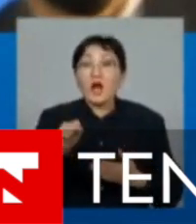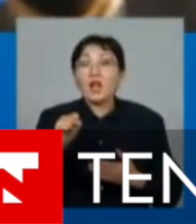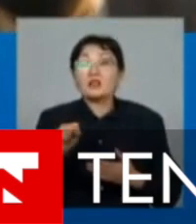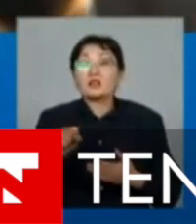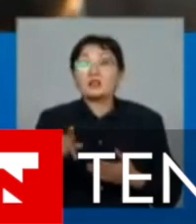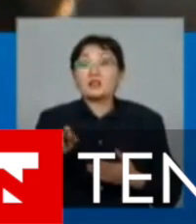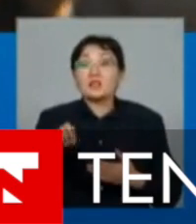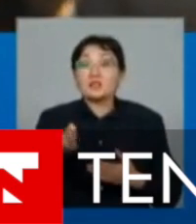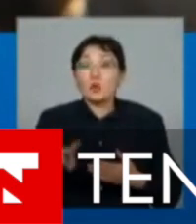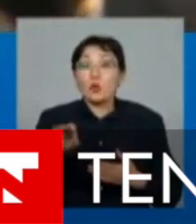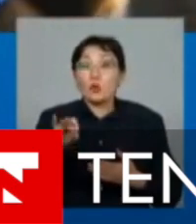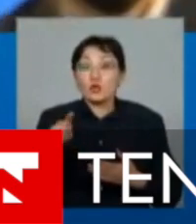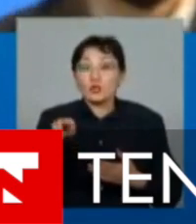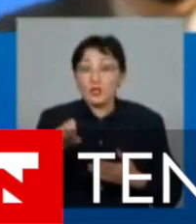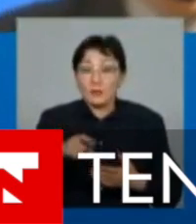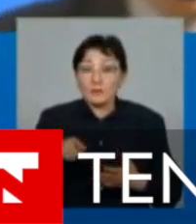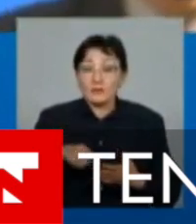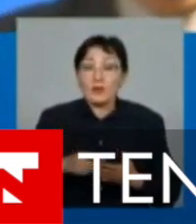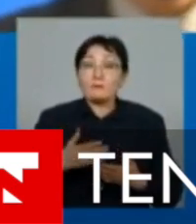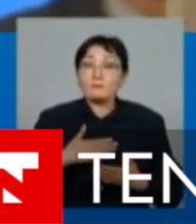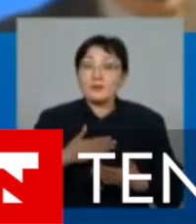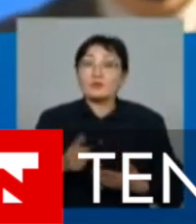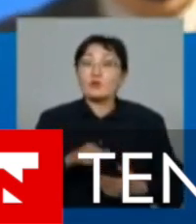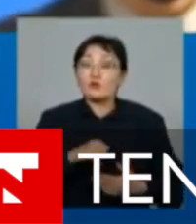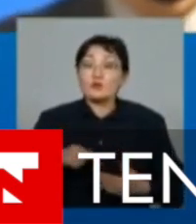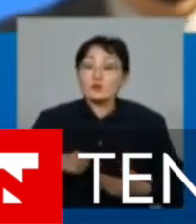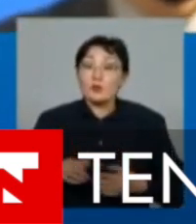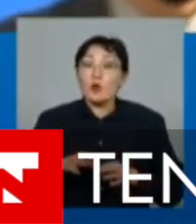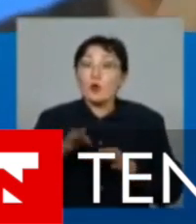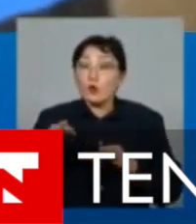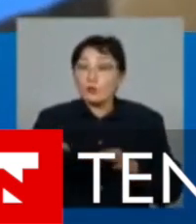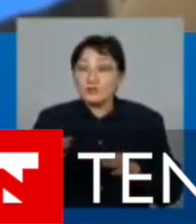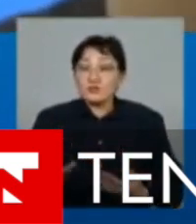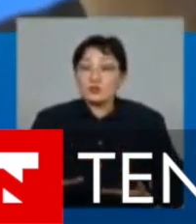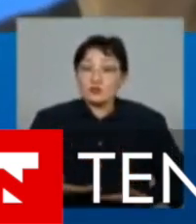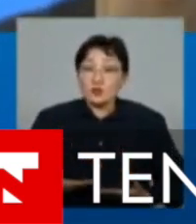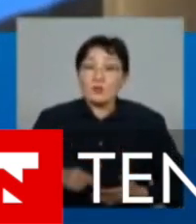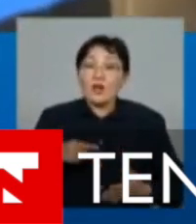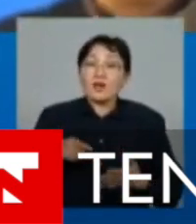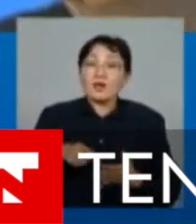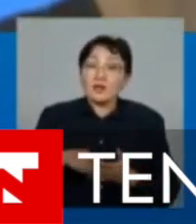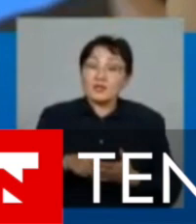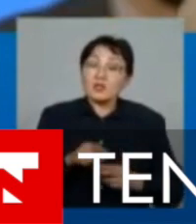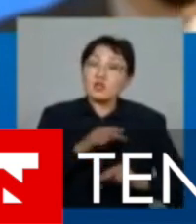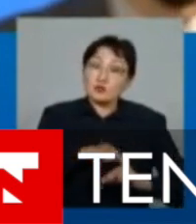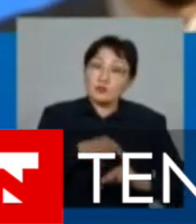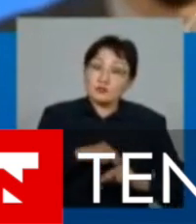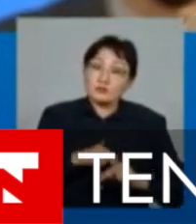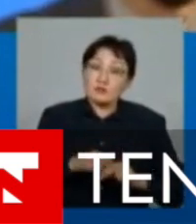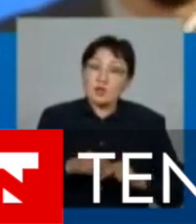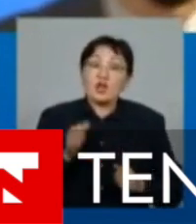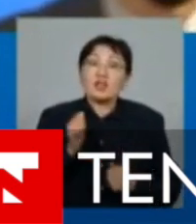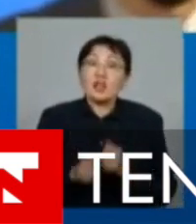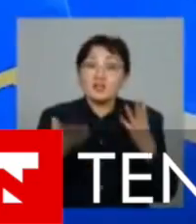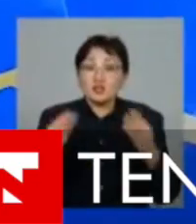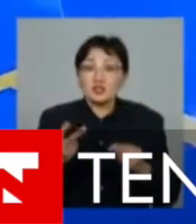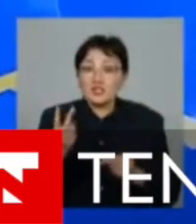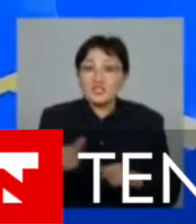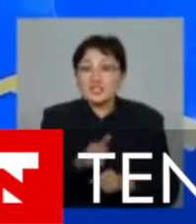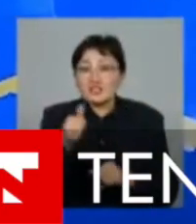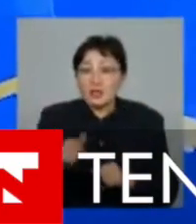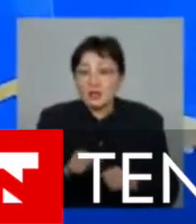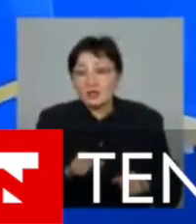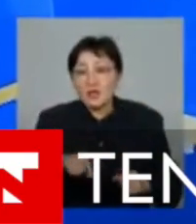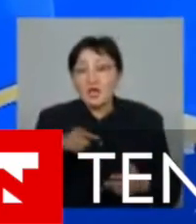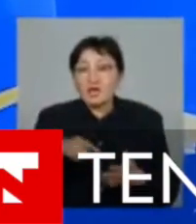мәселесі. Мен өзім облыста тұрамын, қалада жұмыс істеймін. Күніне 2 сағат былай жүремін, 2 сағат обратно жүремін. Сонда